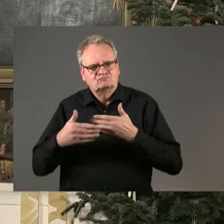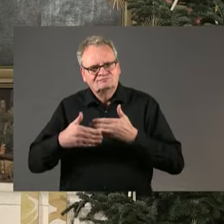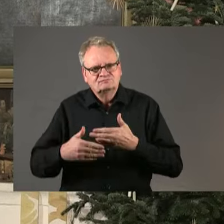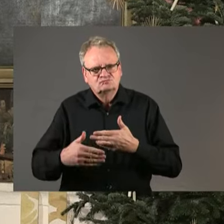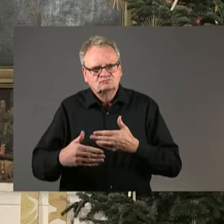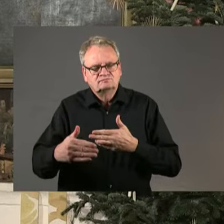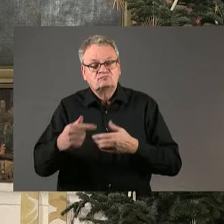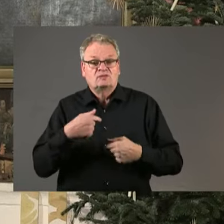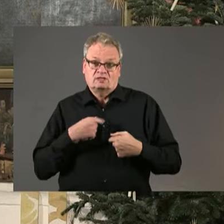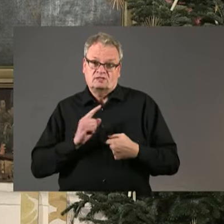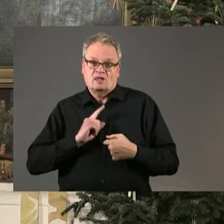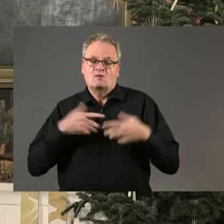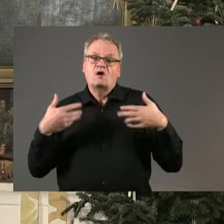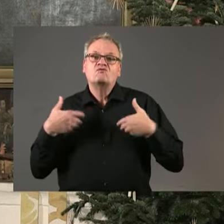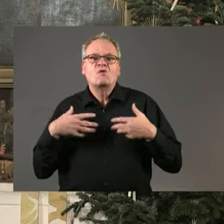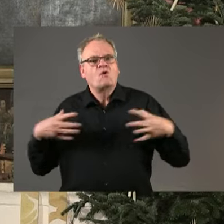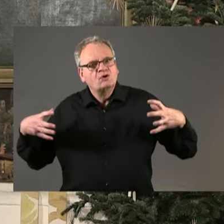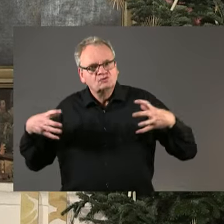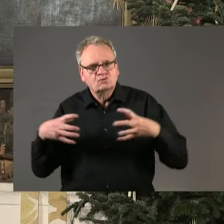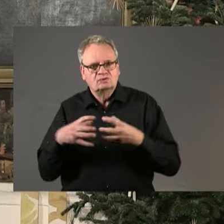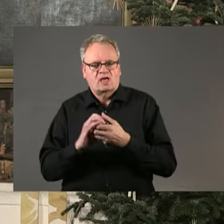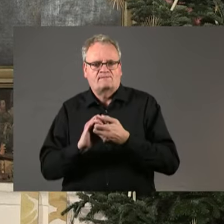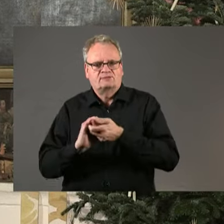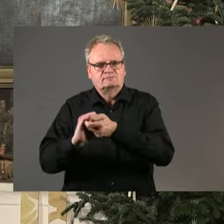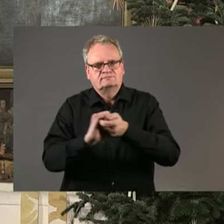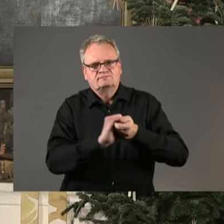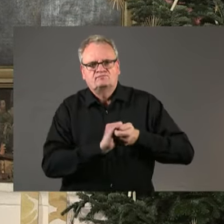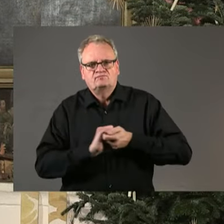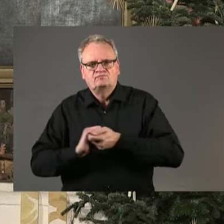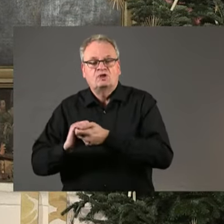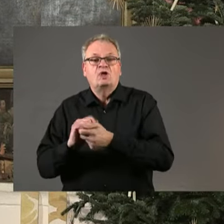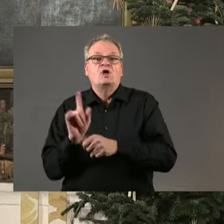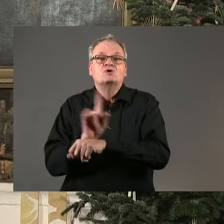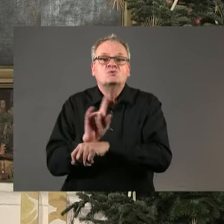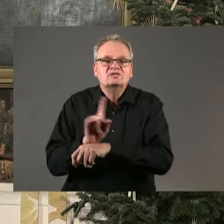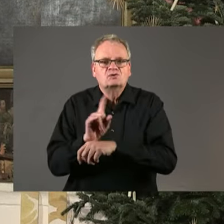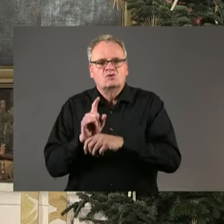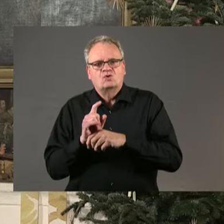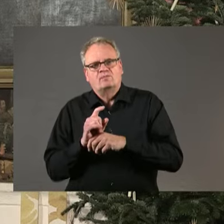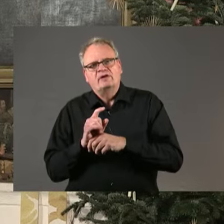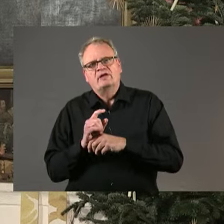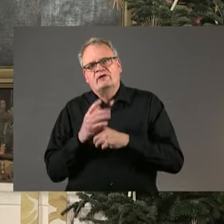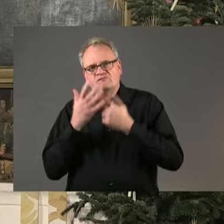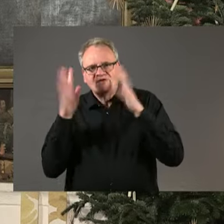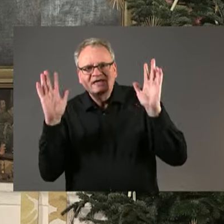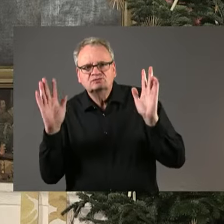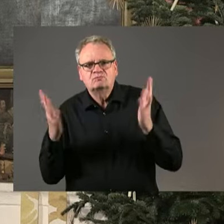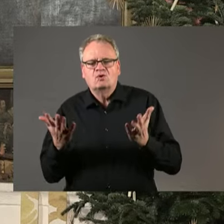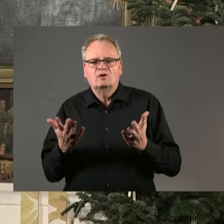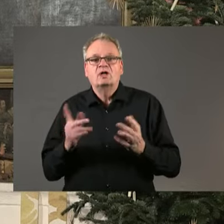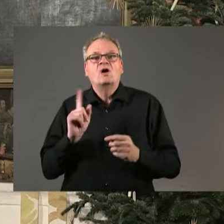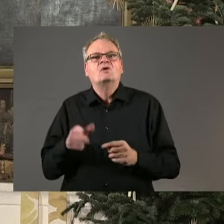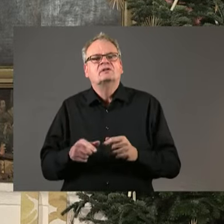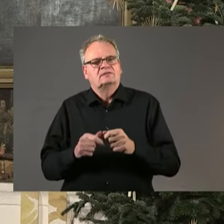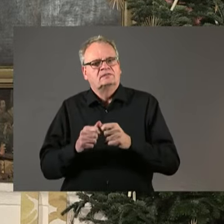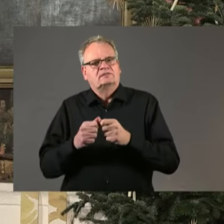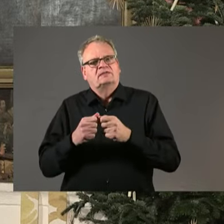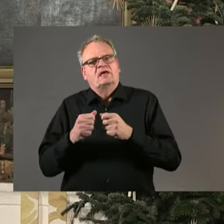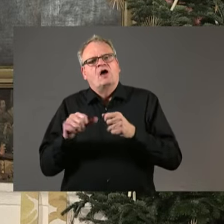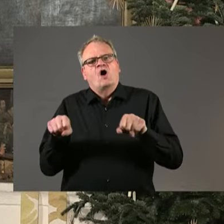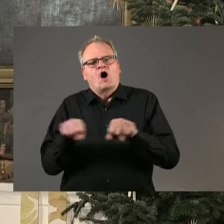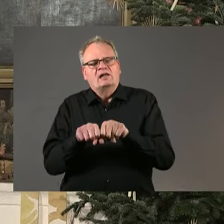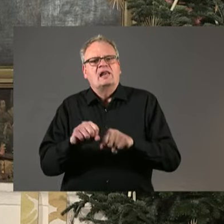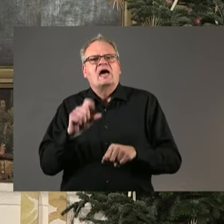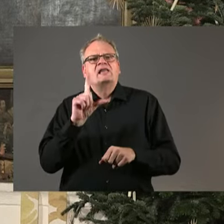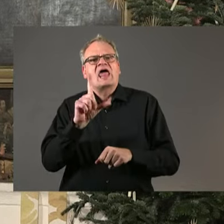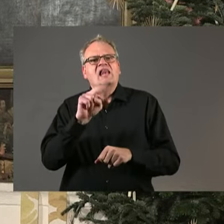das gemeinsam tun können. In einer großen Gemeinschaft auf YouTube, Facebook und auch über die Lübecker Nachrichten online kann